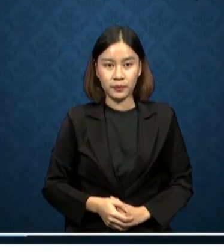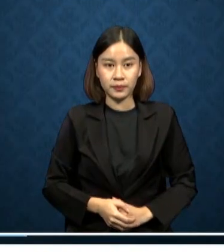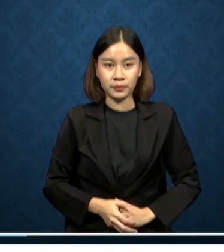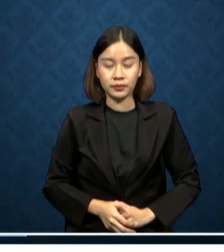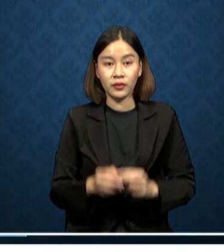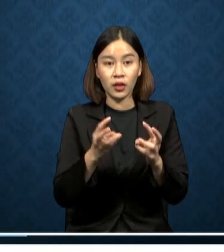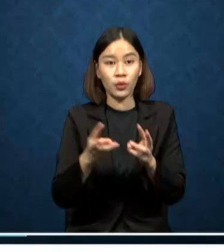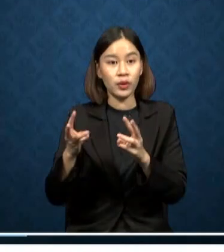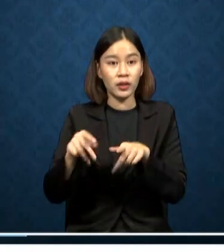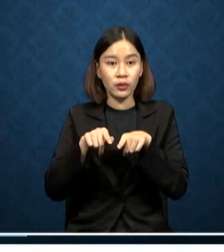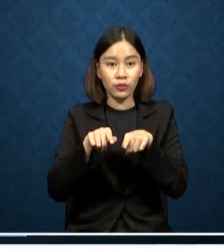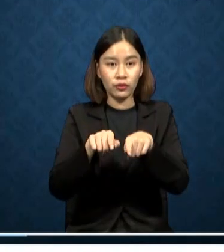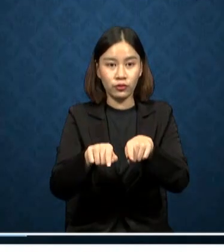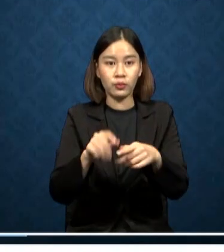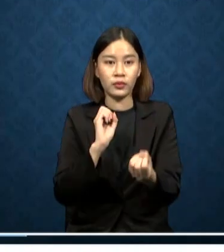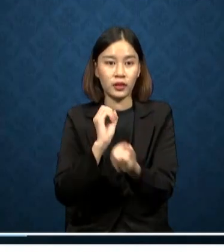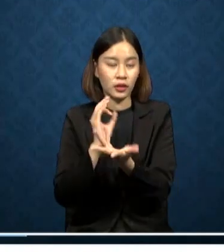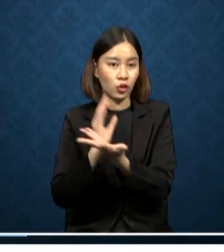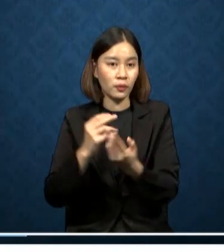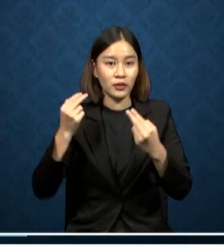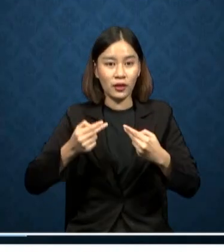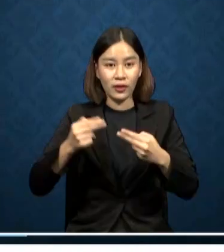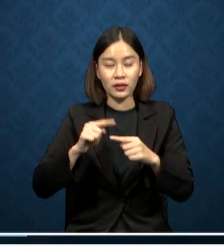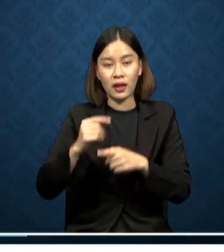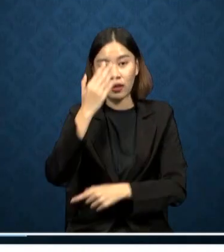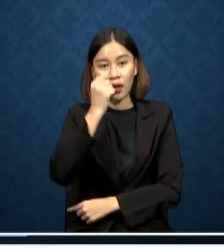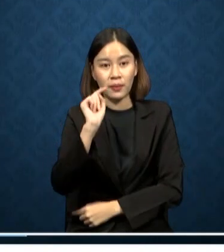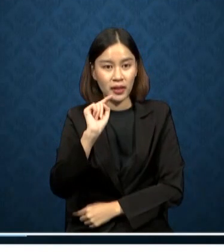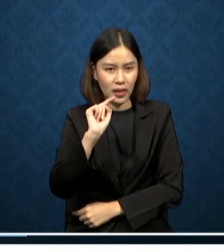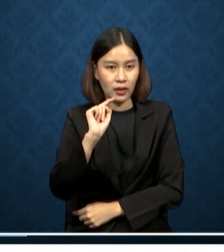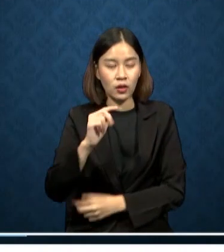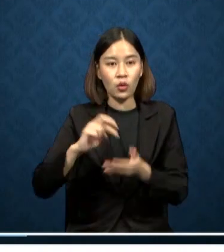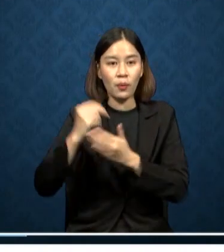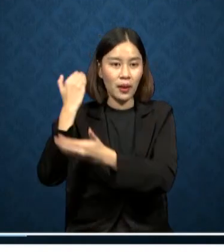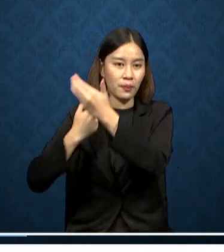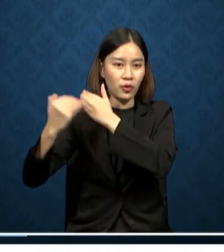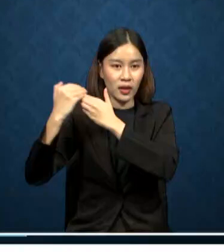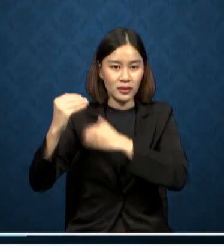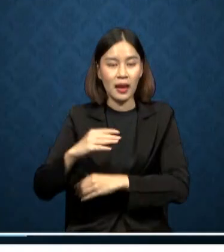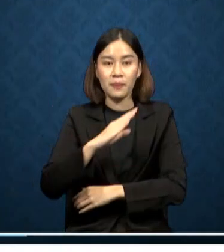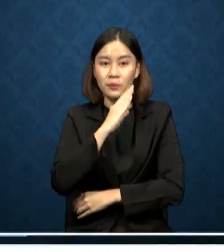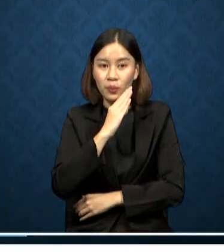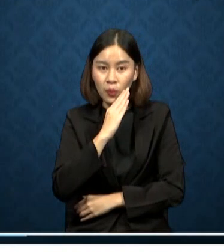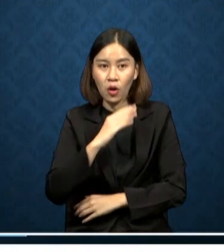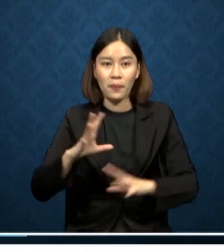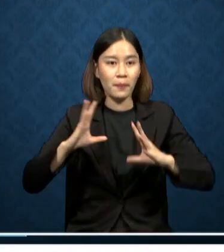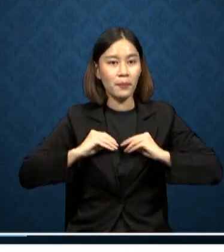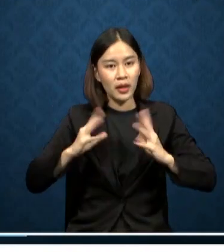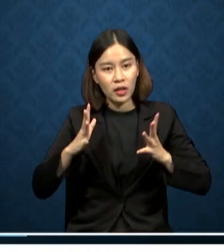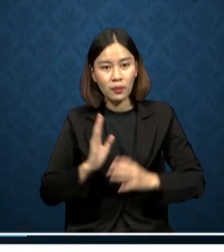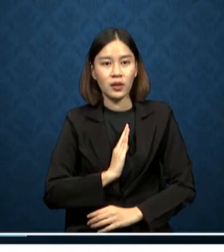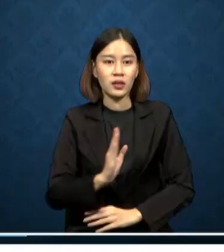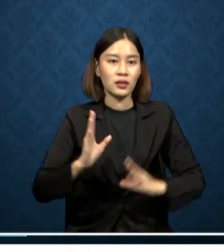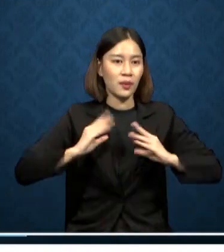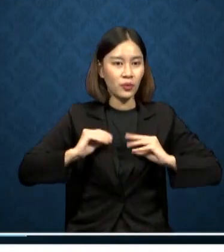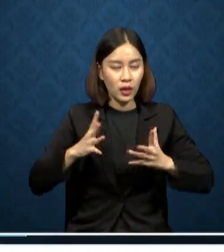เป็แวทางขขนา streamlineการกหดหนแง โดยใช้การบิจเบือนประวัตศาต์การไม่รับความเปินทำ ใน